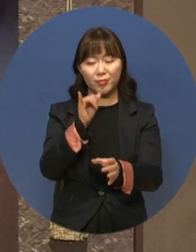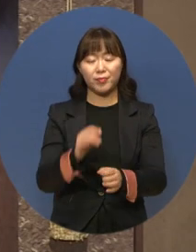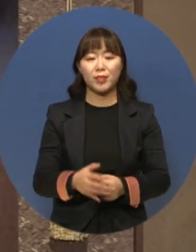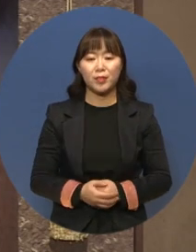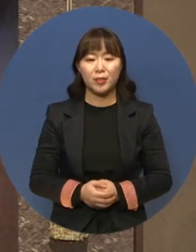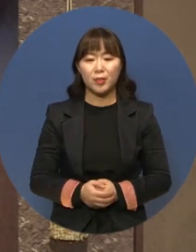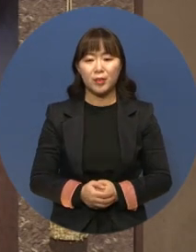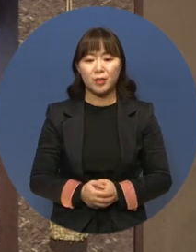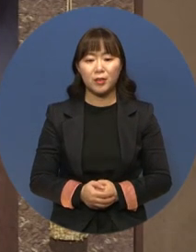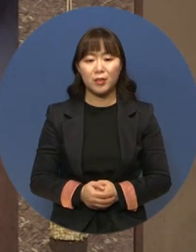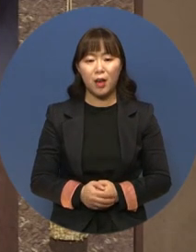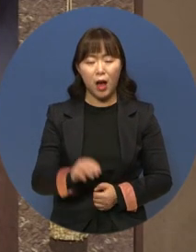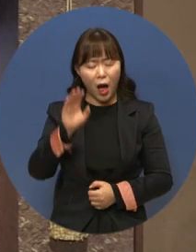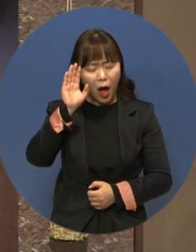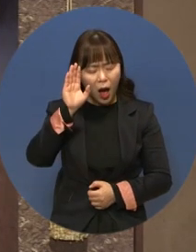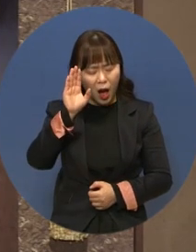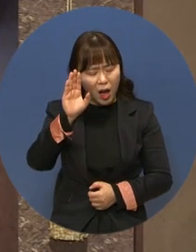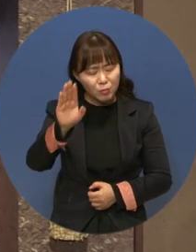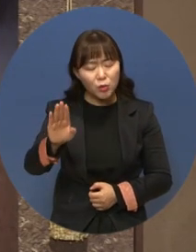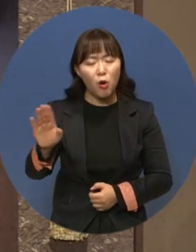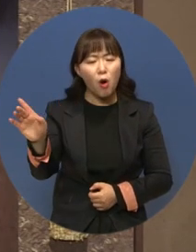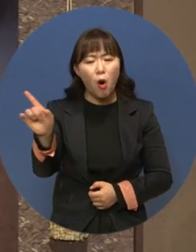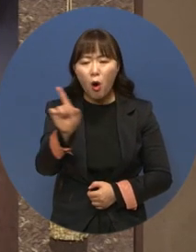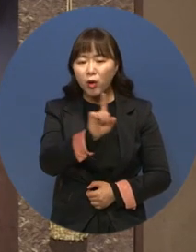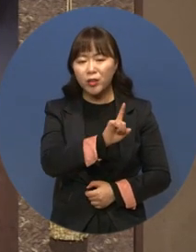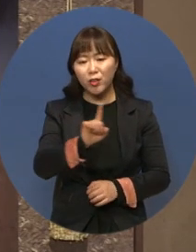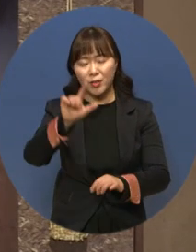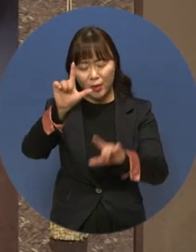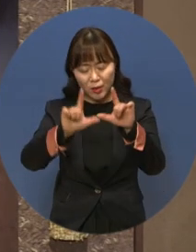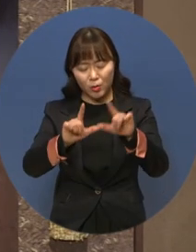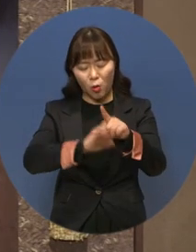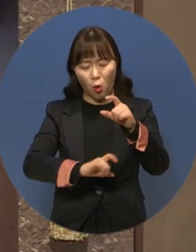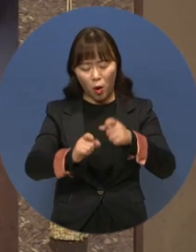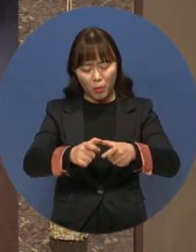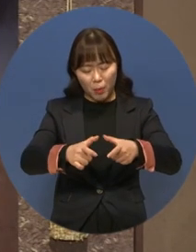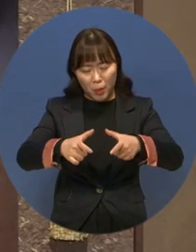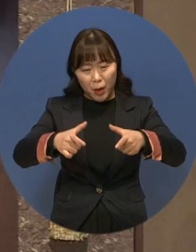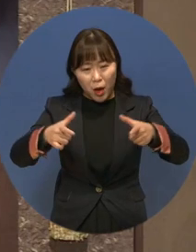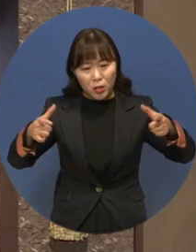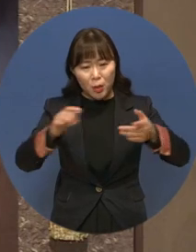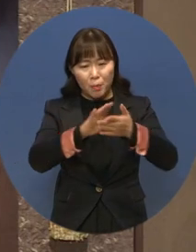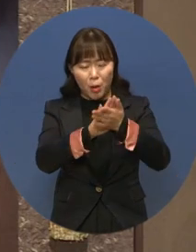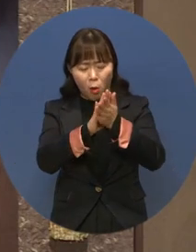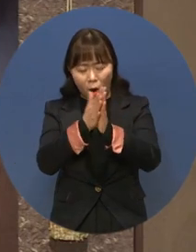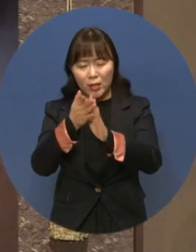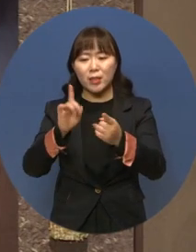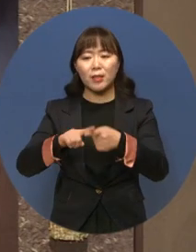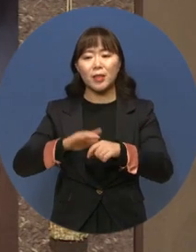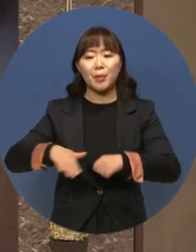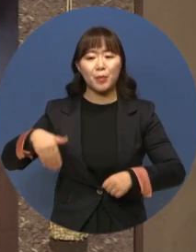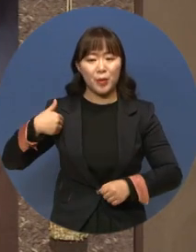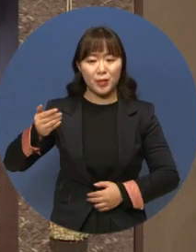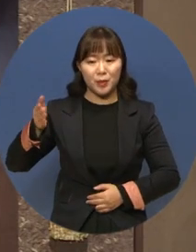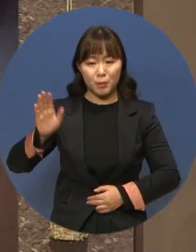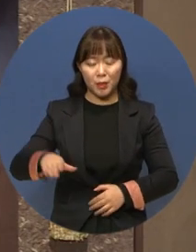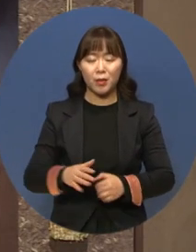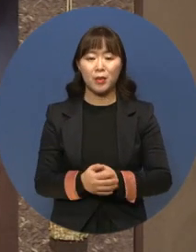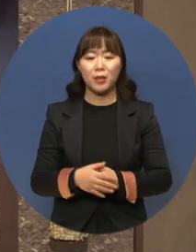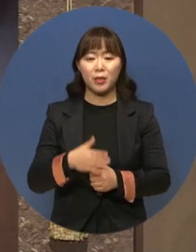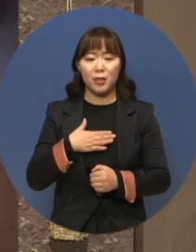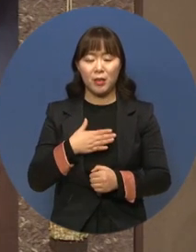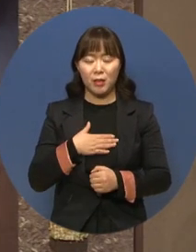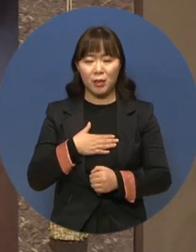뭐 이것은 이제 앞으로 이제 어떤 형태로 확장해서 변화시킬지 모르겠지만은